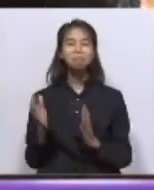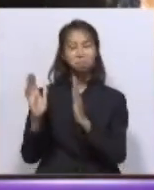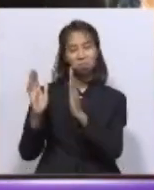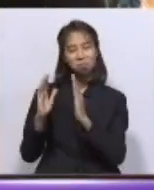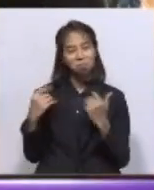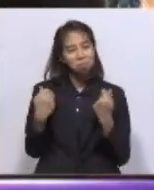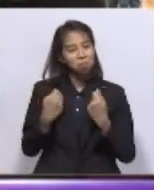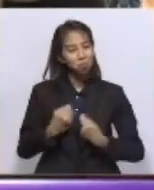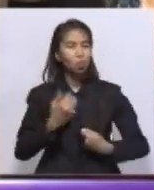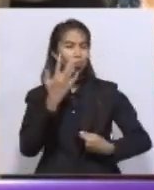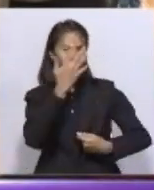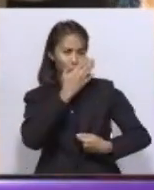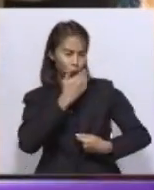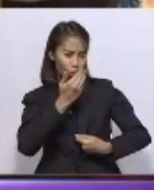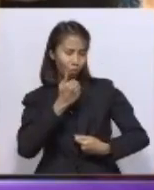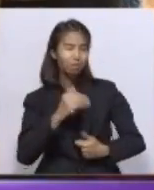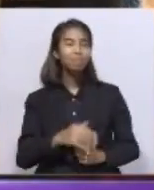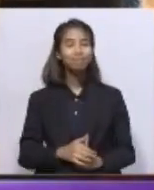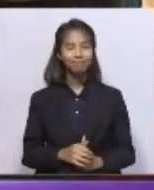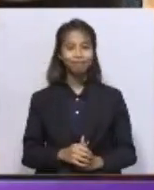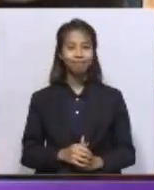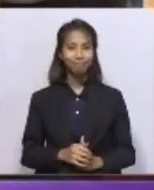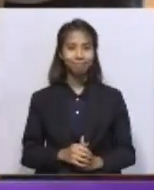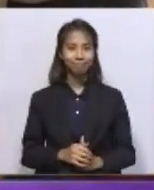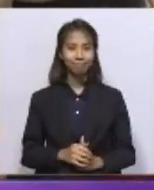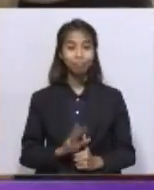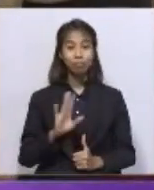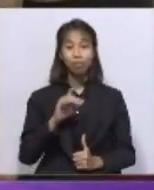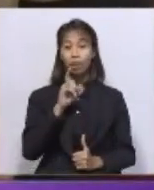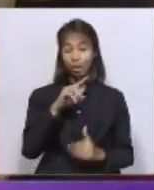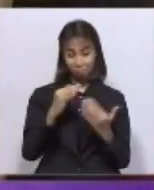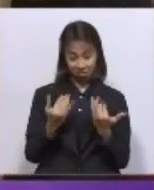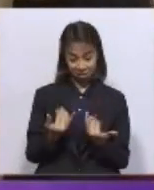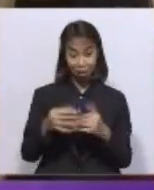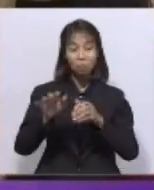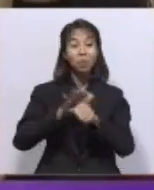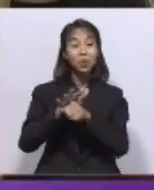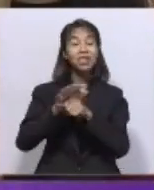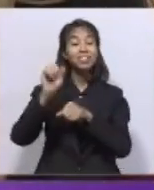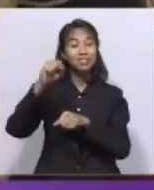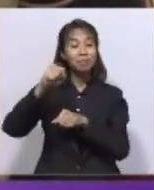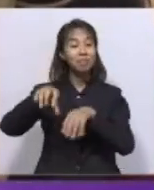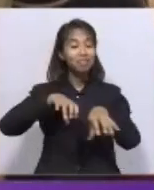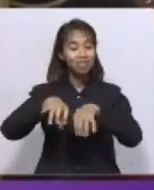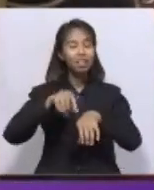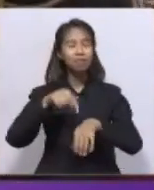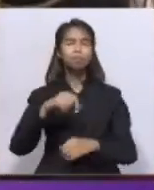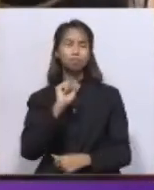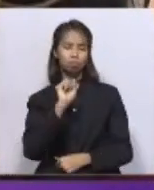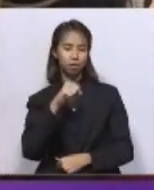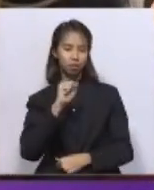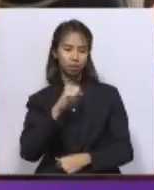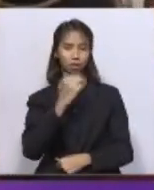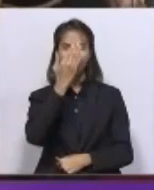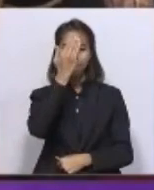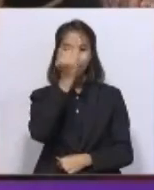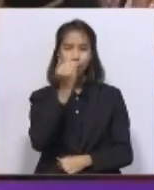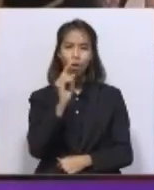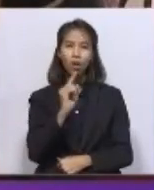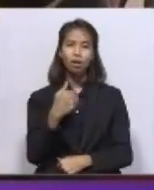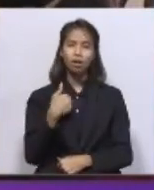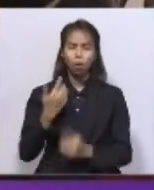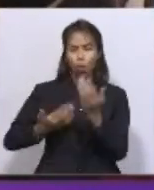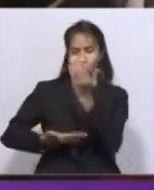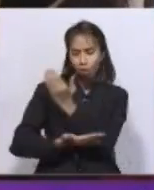มีลูกสวยๆอะไรเงี้ยค่ะ แล้วงานถือได้ว่างานนี้ตอบโจทย์เราไหม ก็ตอบโจทย์ค่ะเพราะว่ามันก็จะไ